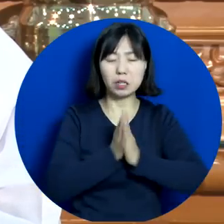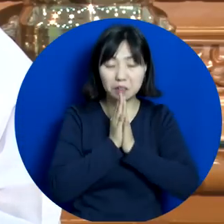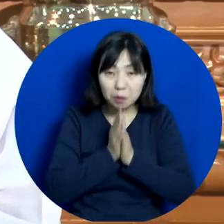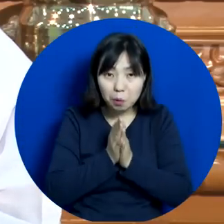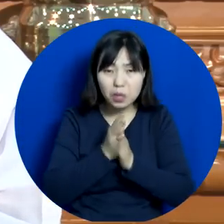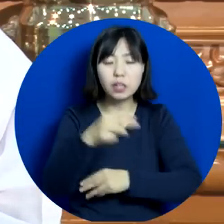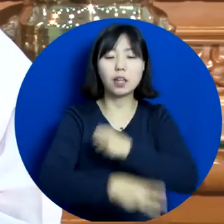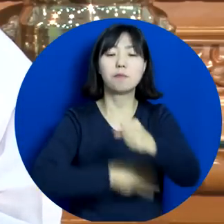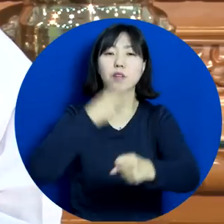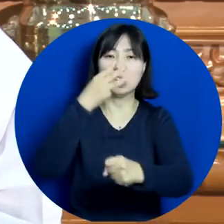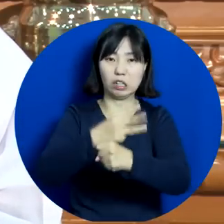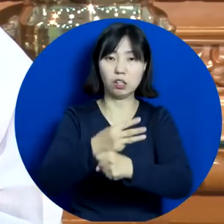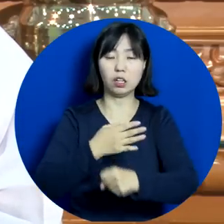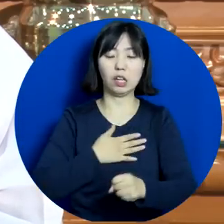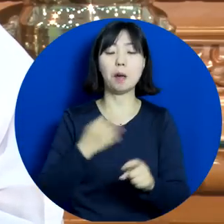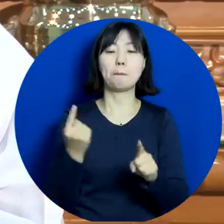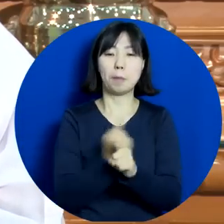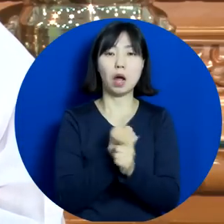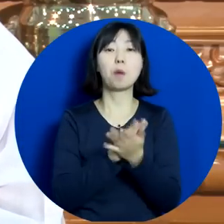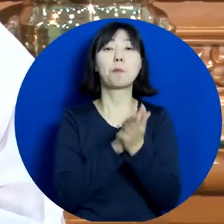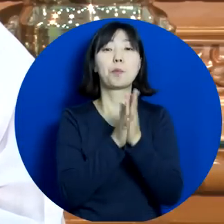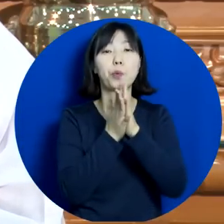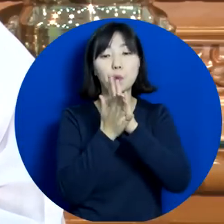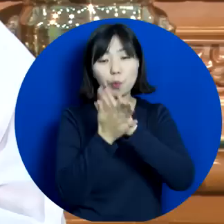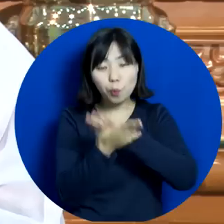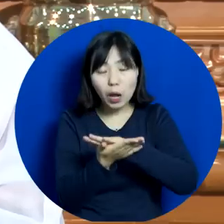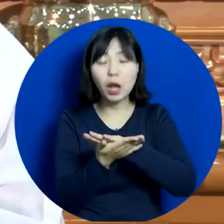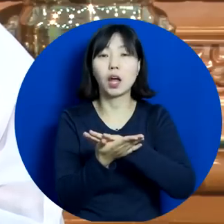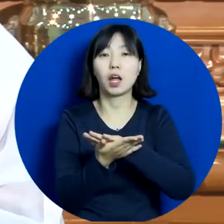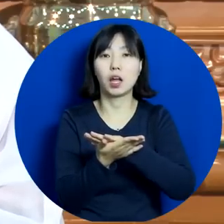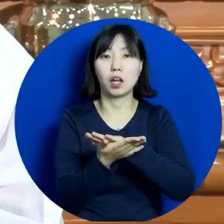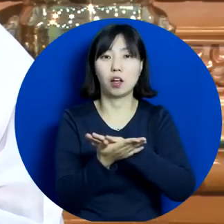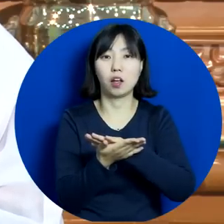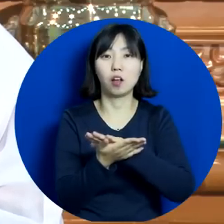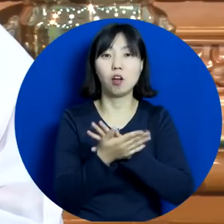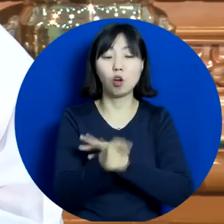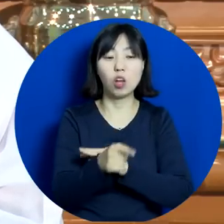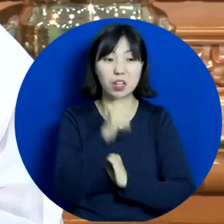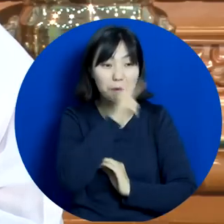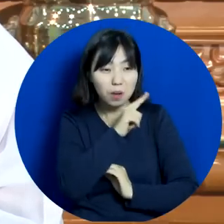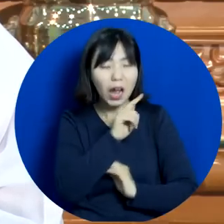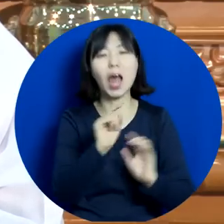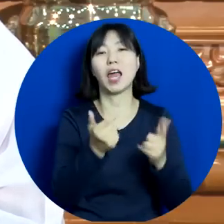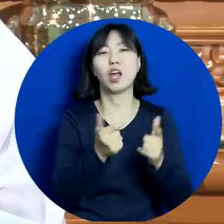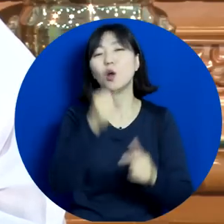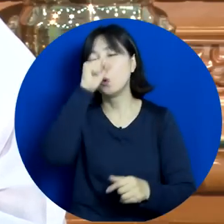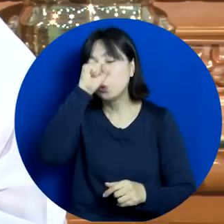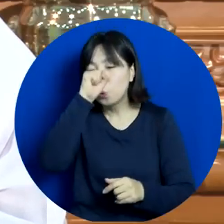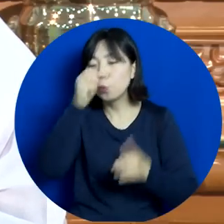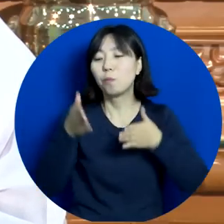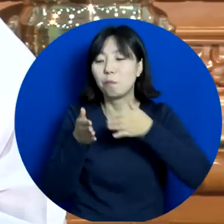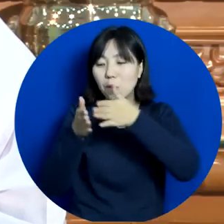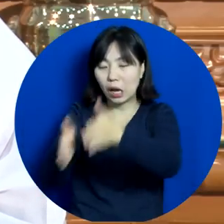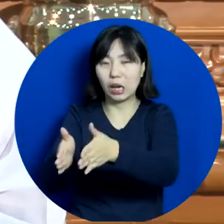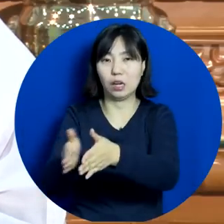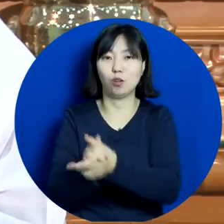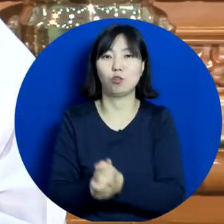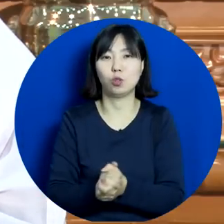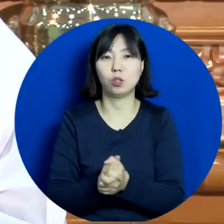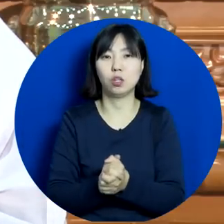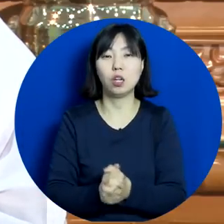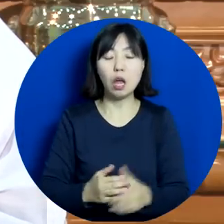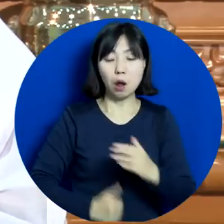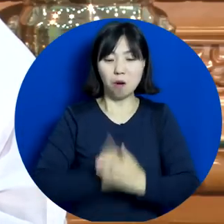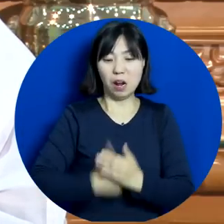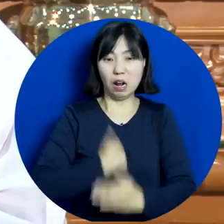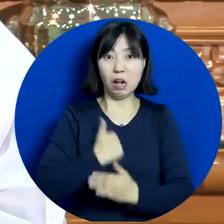나를 변화시키는. 어떻게 변화시킨다? 좋은 쪽으로. 어떻게? 화내던 사람은